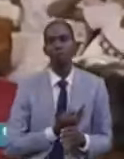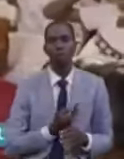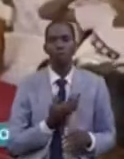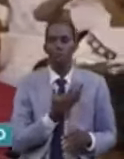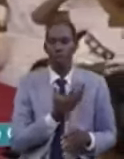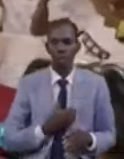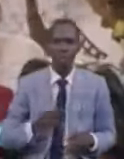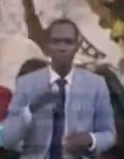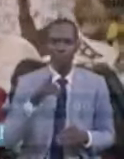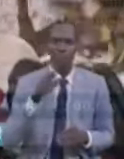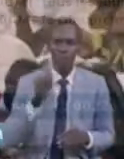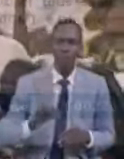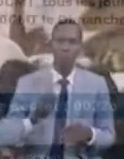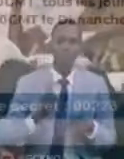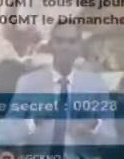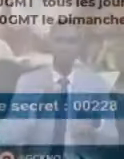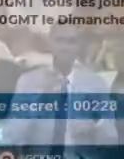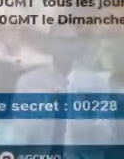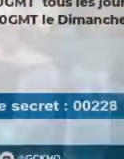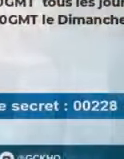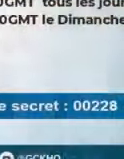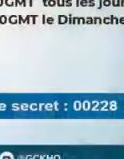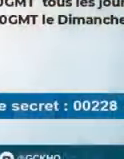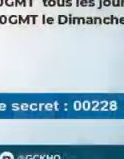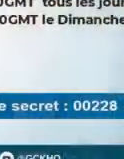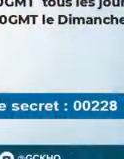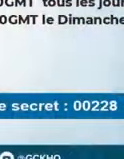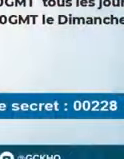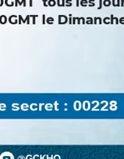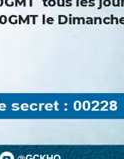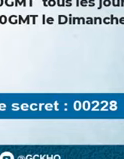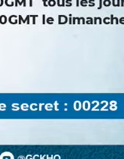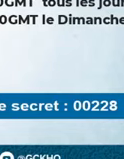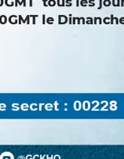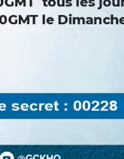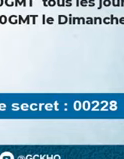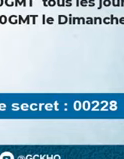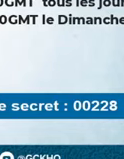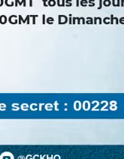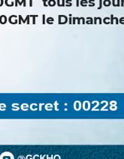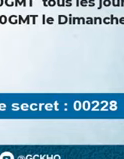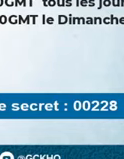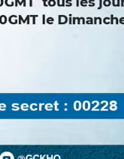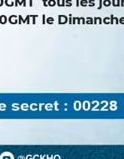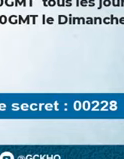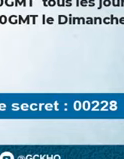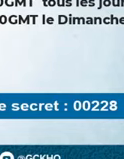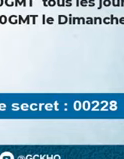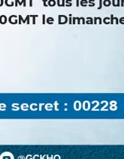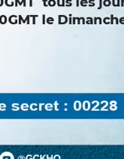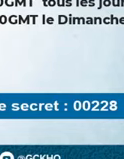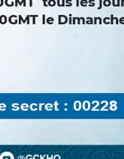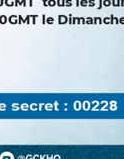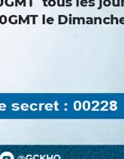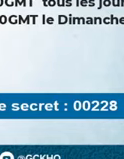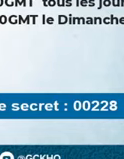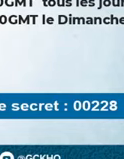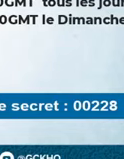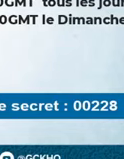arrivé parce que Emmanuel est là Emmanuel est là Emmanuel est